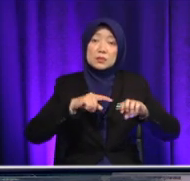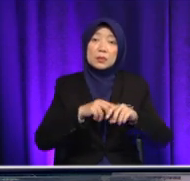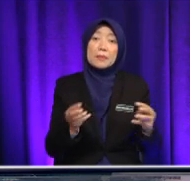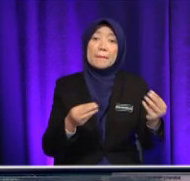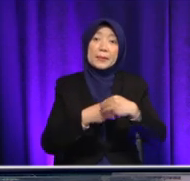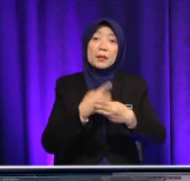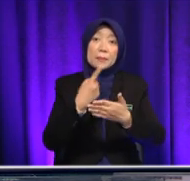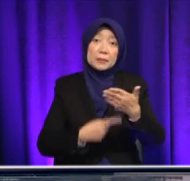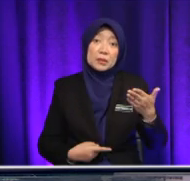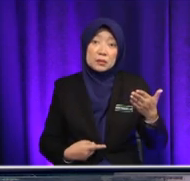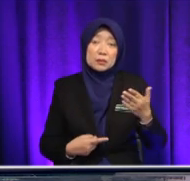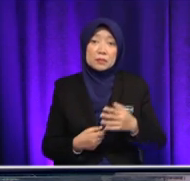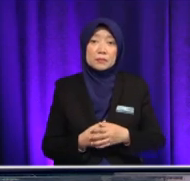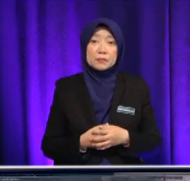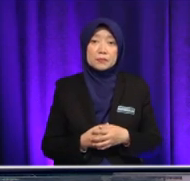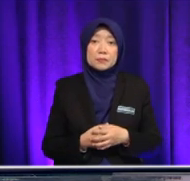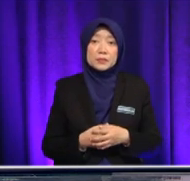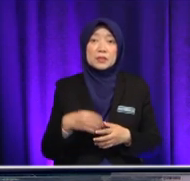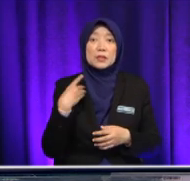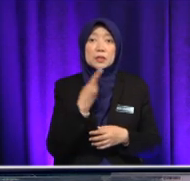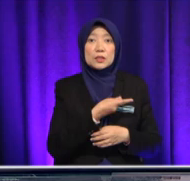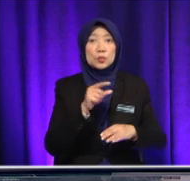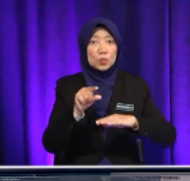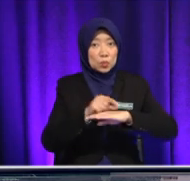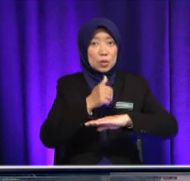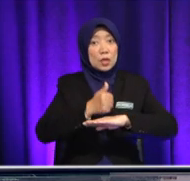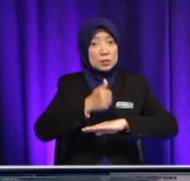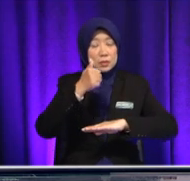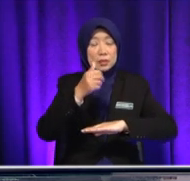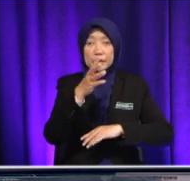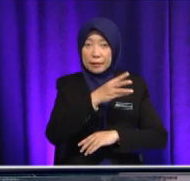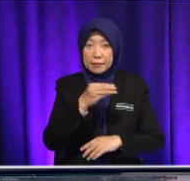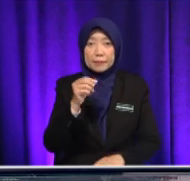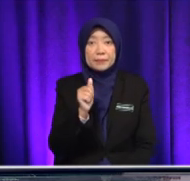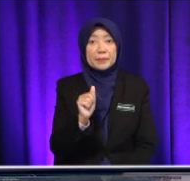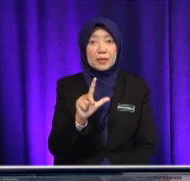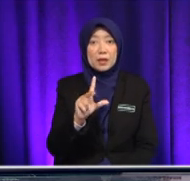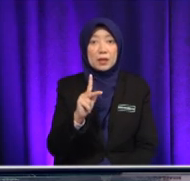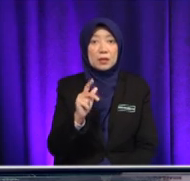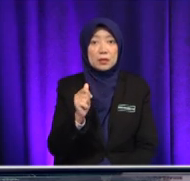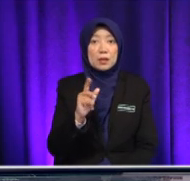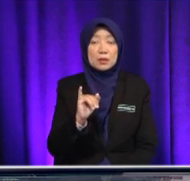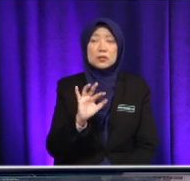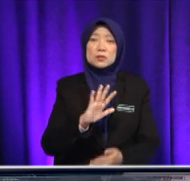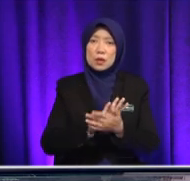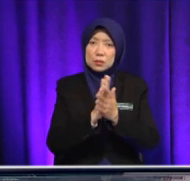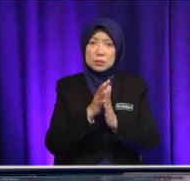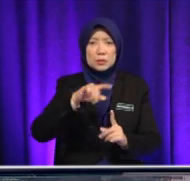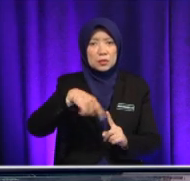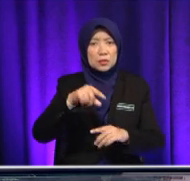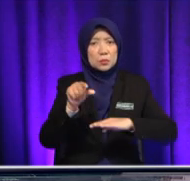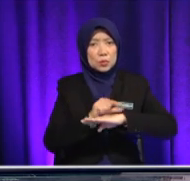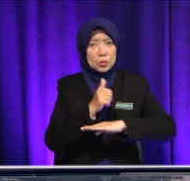makmal. Okey, biasanya kita gunakan asid dan alkali. So, murid-murid di rumah juga jika gunakan asid